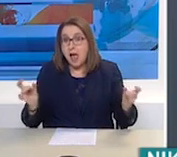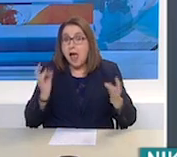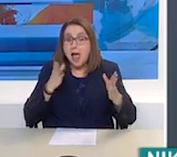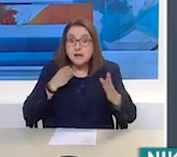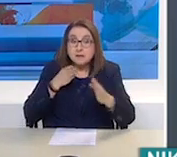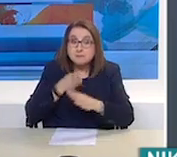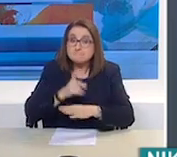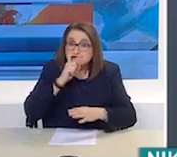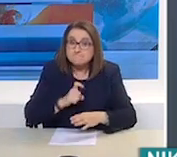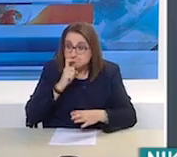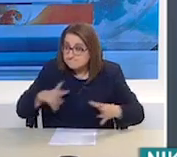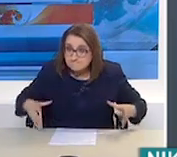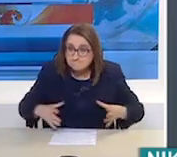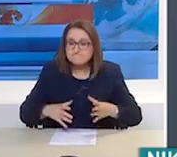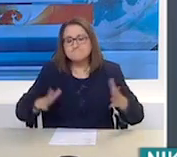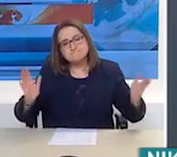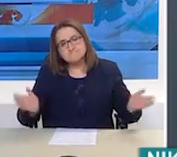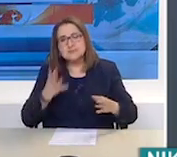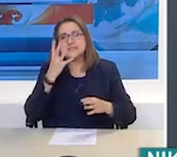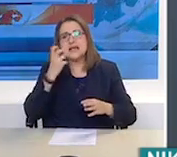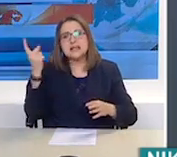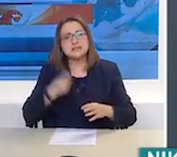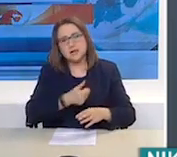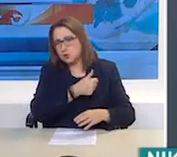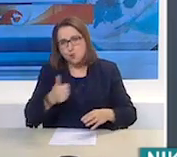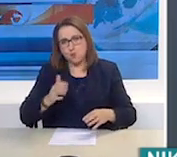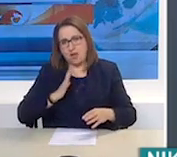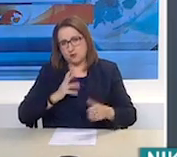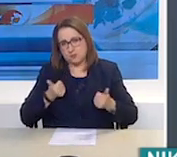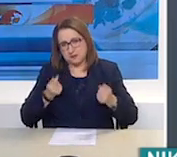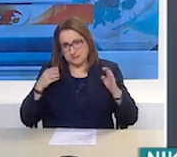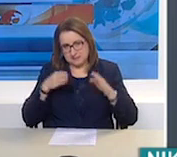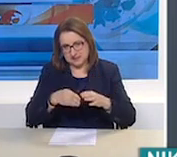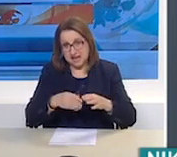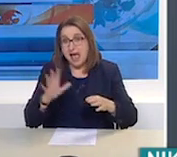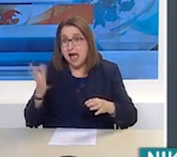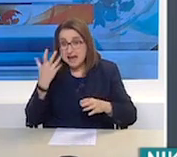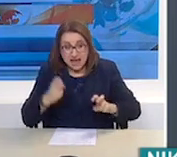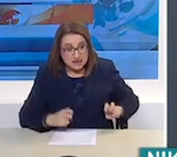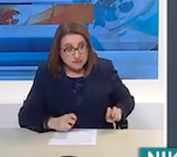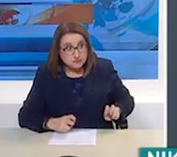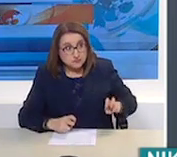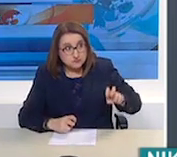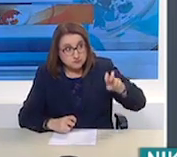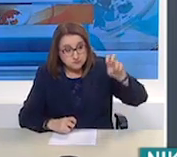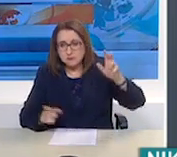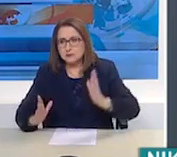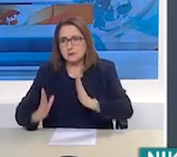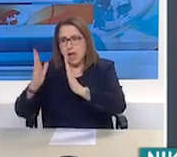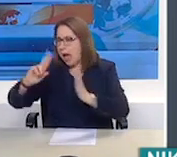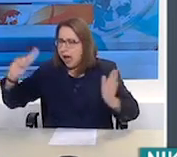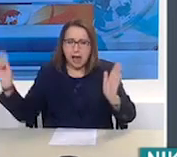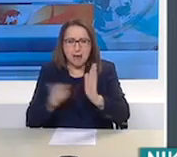είναι το 40%. Αν υπάρχουν κυλιόμενες κλίμακες, επιτρέπεται η χρήση του ανελκυστήρα μόνο σε άτομα με